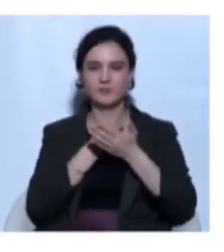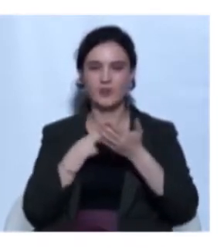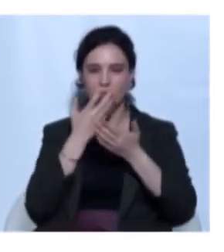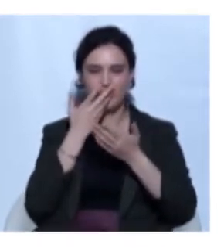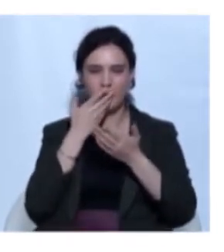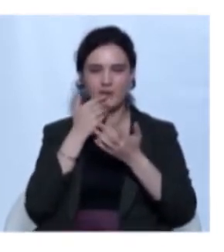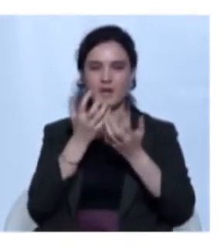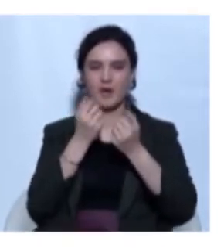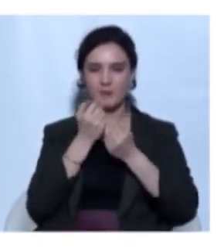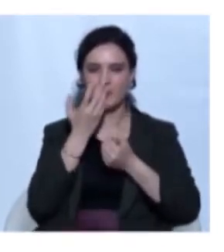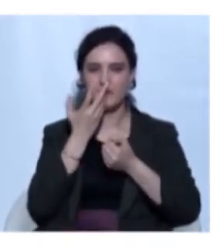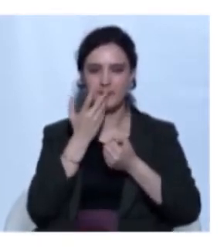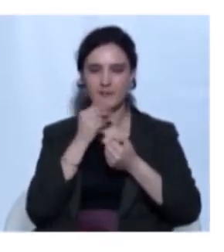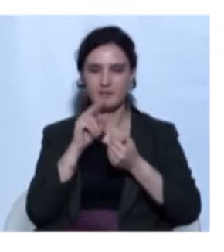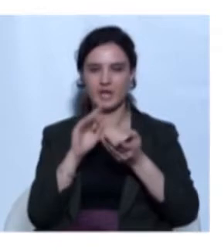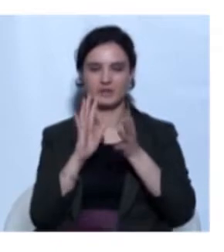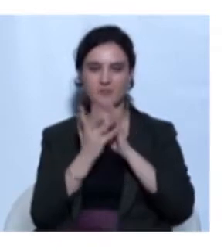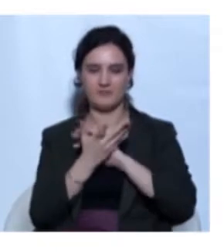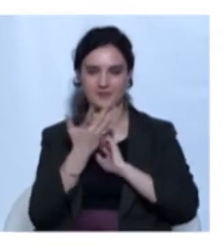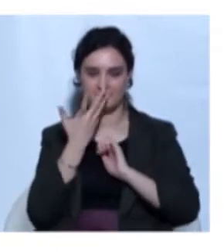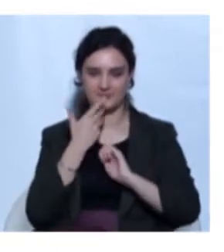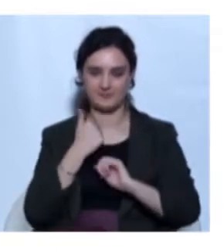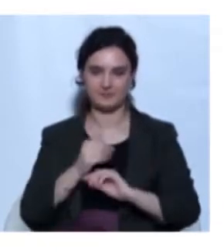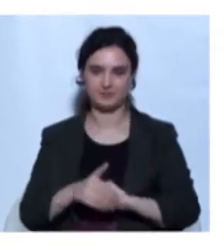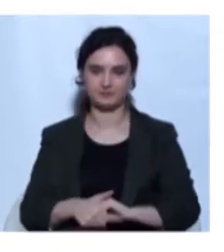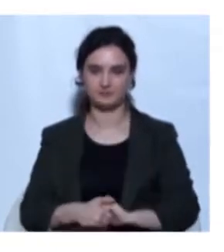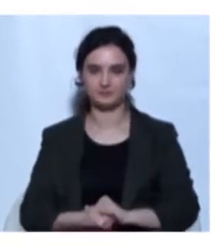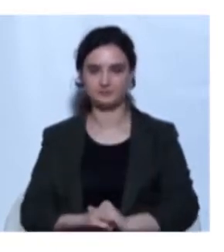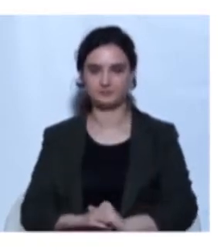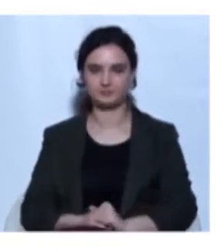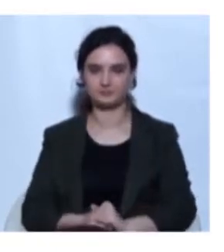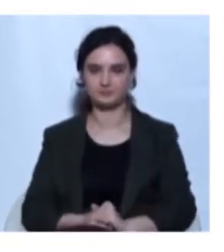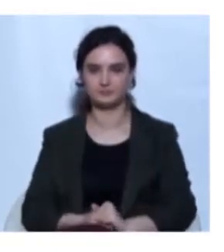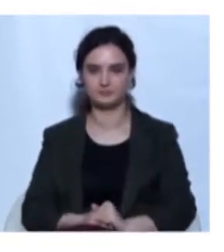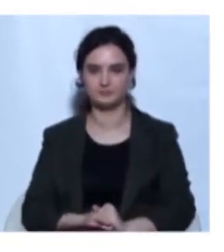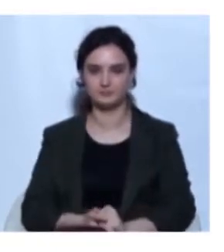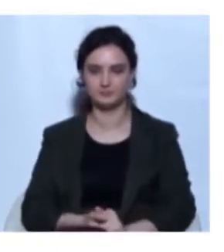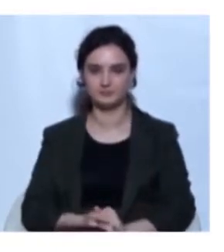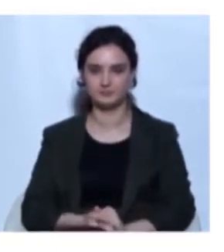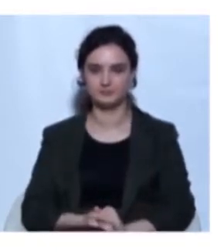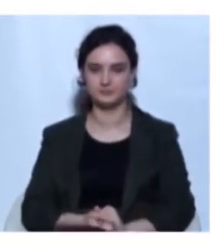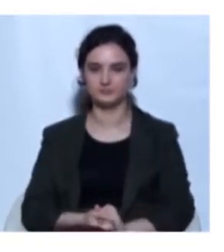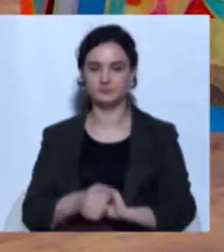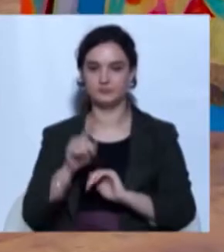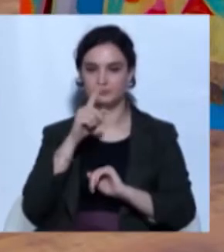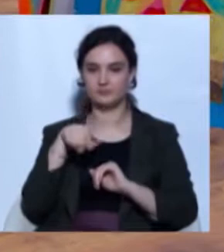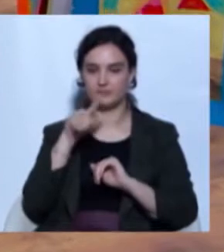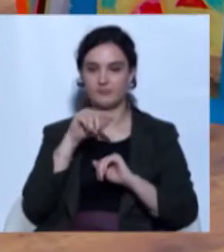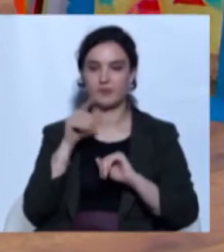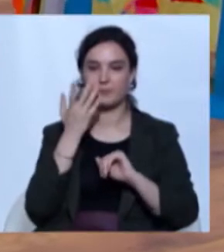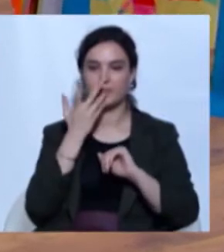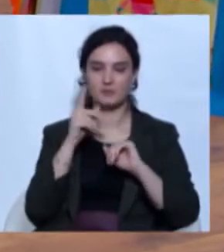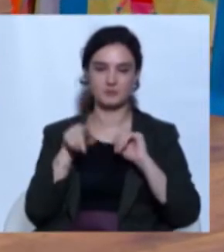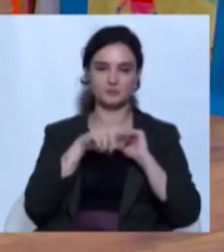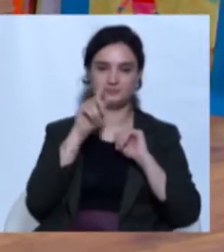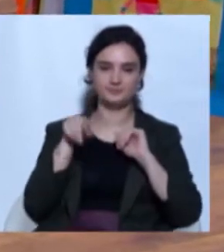შედგენილი კონტრასტული და კიდე გარდამავალი ფერის სპექტრი, ხო? ამ ბორბალს ქვია ზუსტად ფერების ბორბალი,